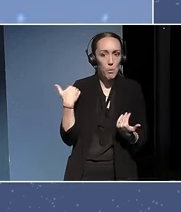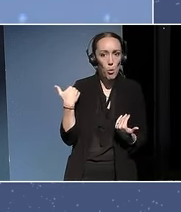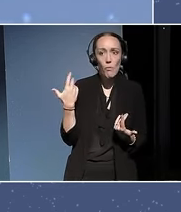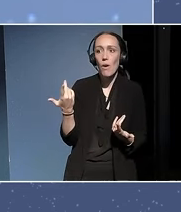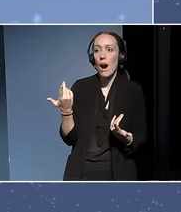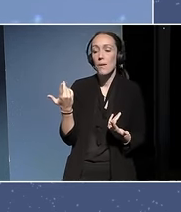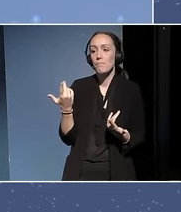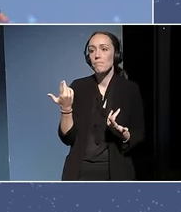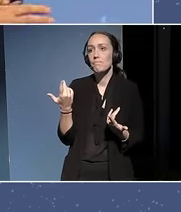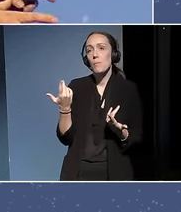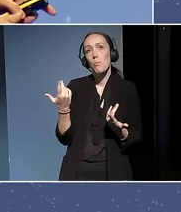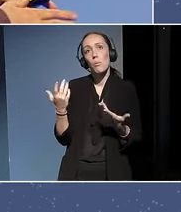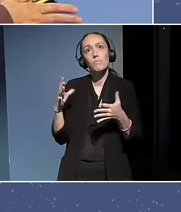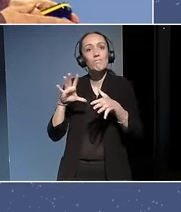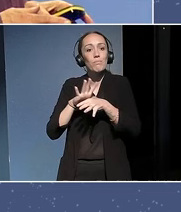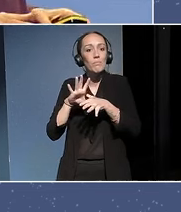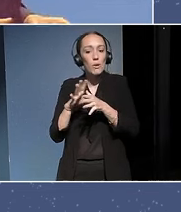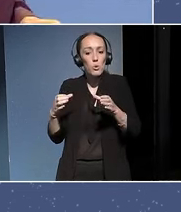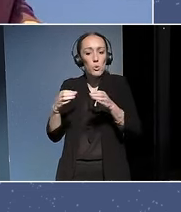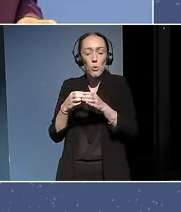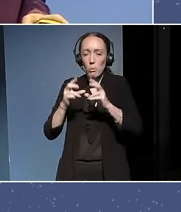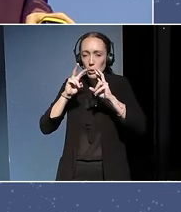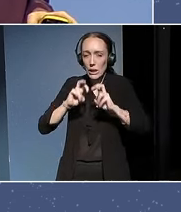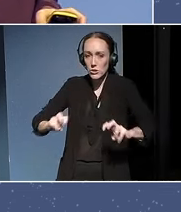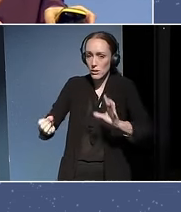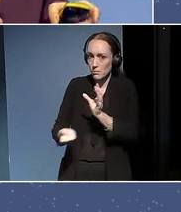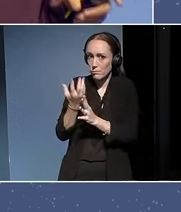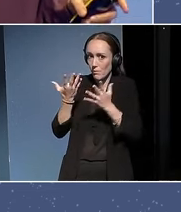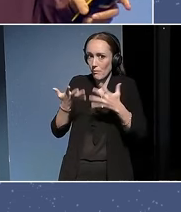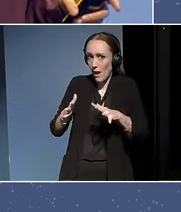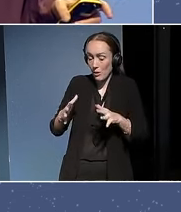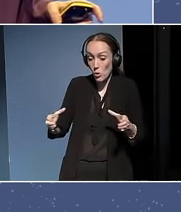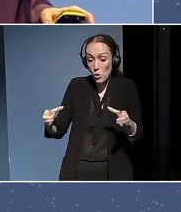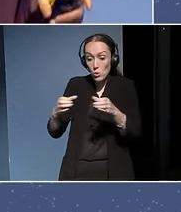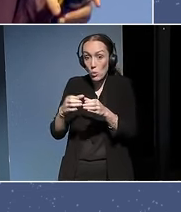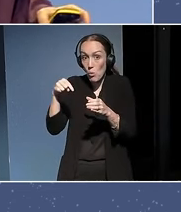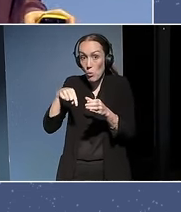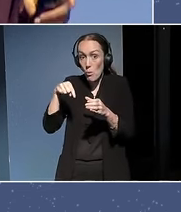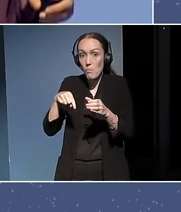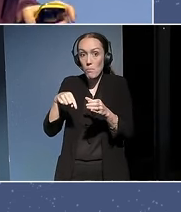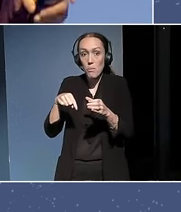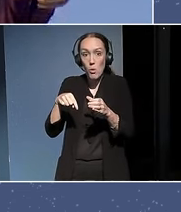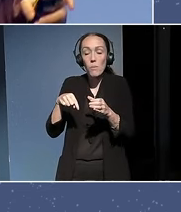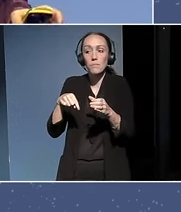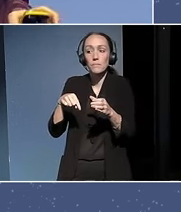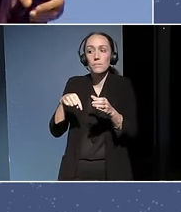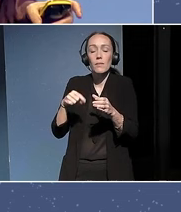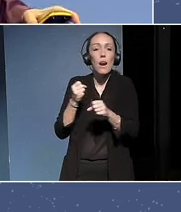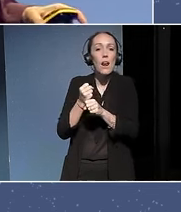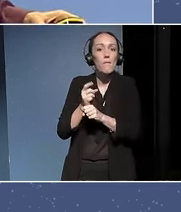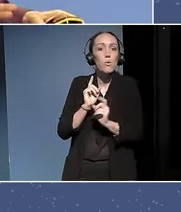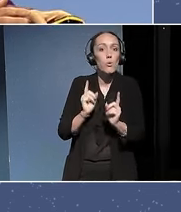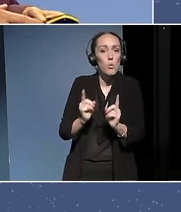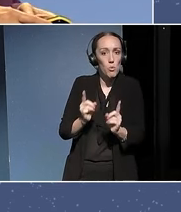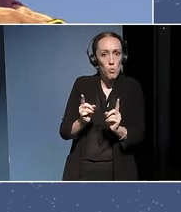costituito un team di ricerca che sta estraendo lo scheletro più completo al mondo che si